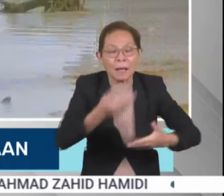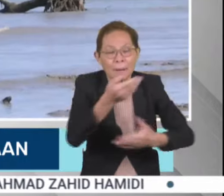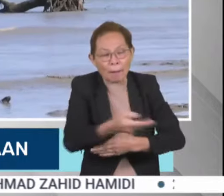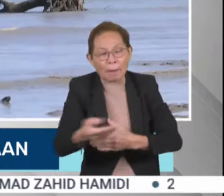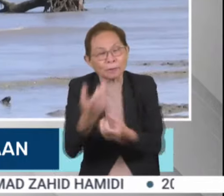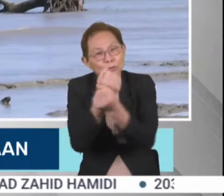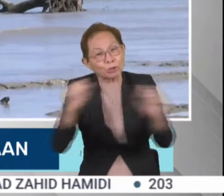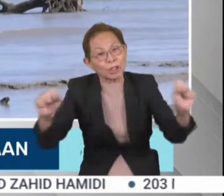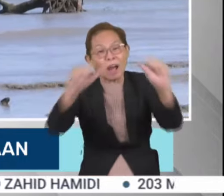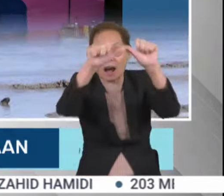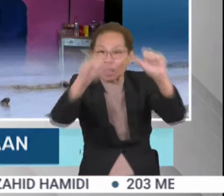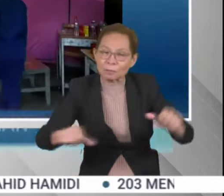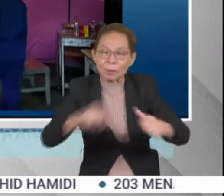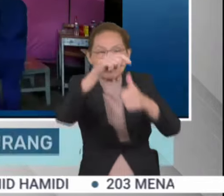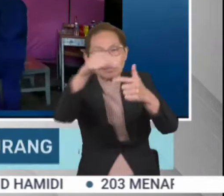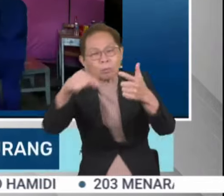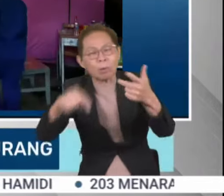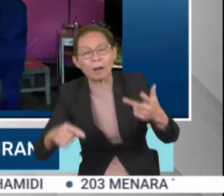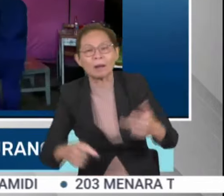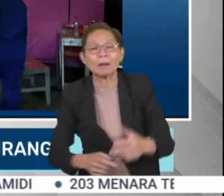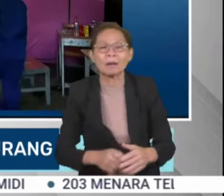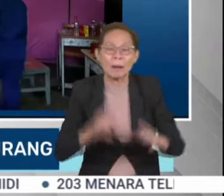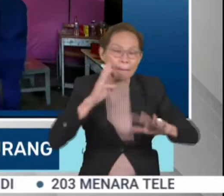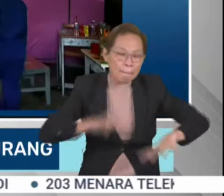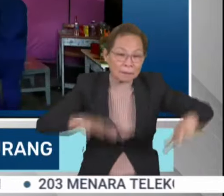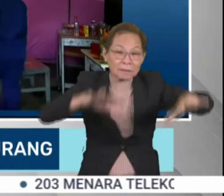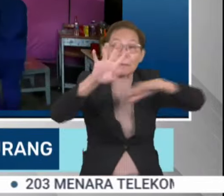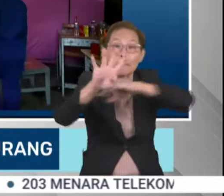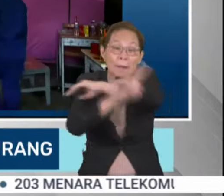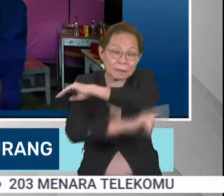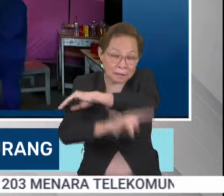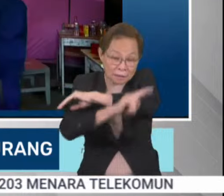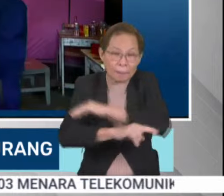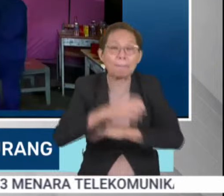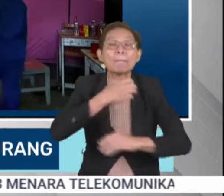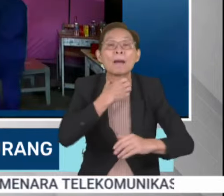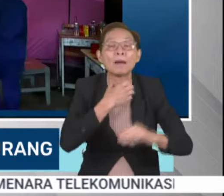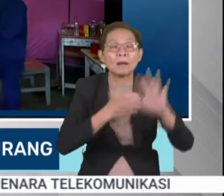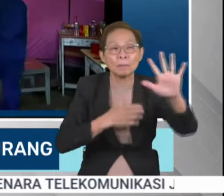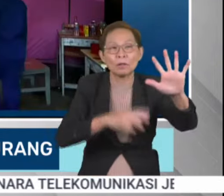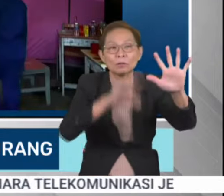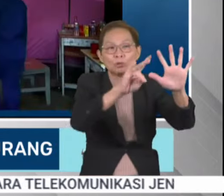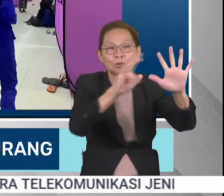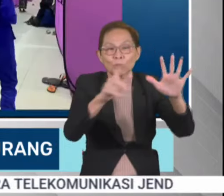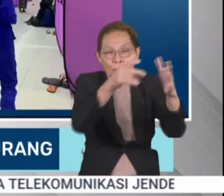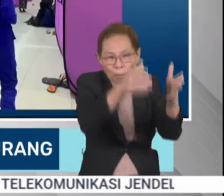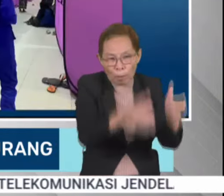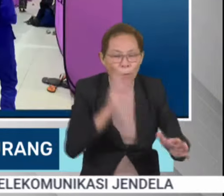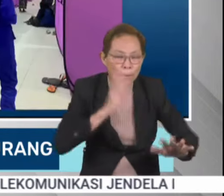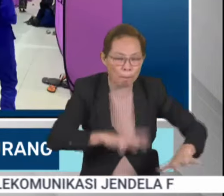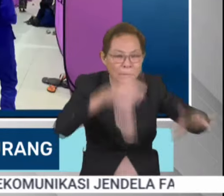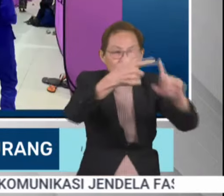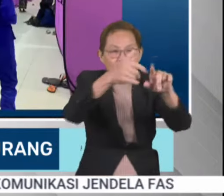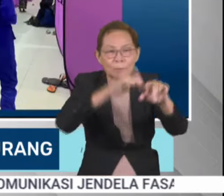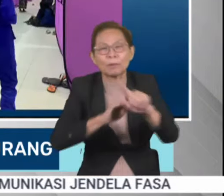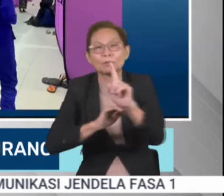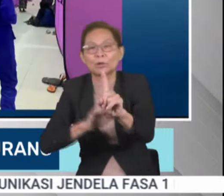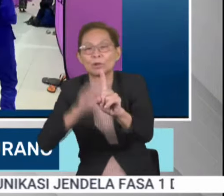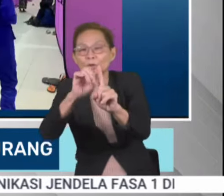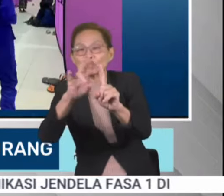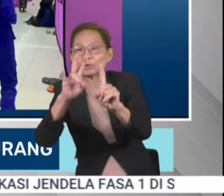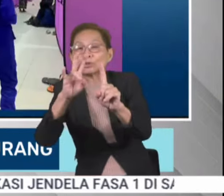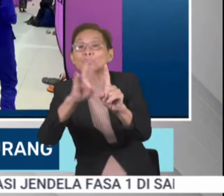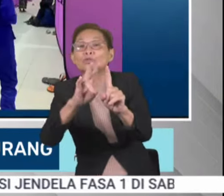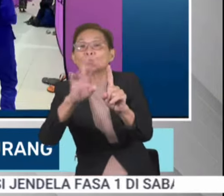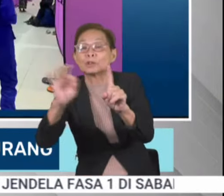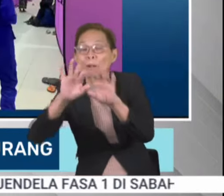asas. Baik, ini perkembangan banjir di empat negeri terlibat. Di Perak, 573 penduduk terjejas daripada